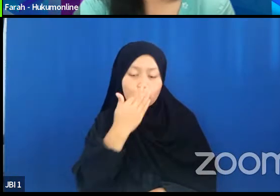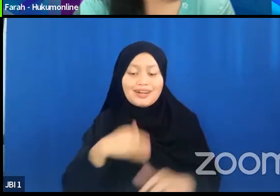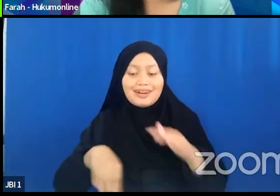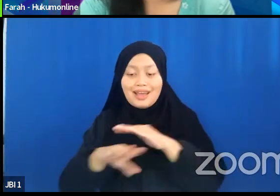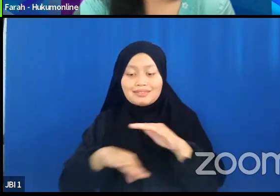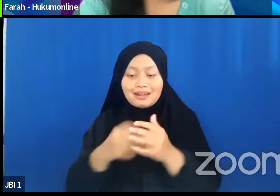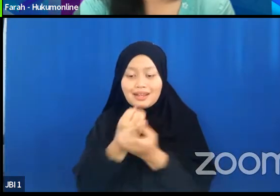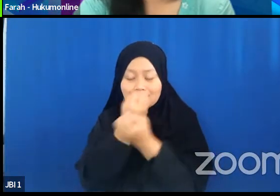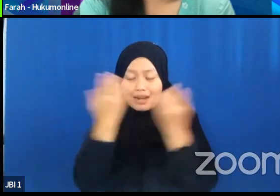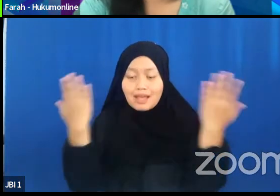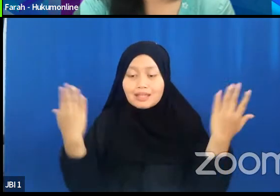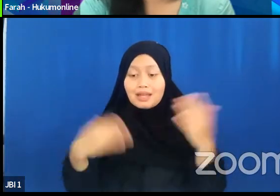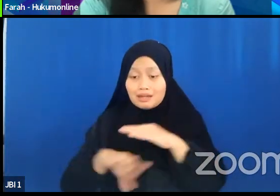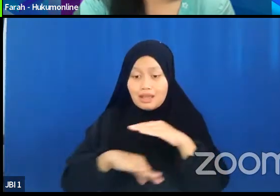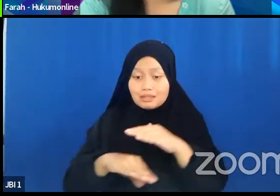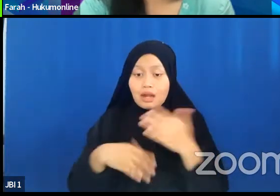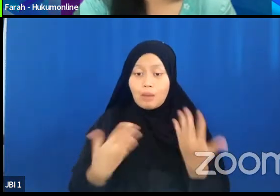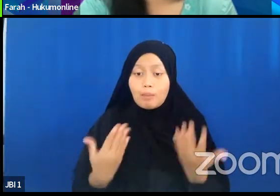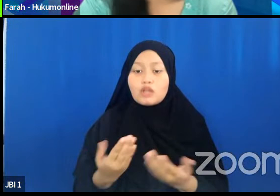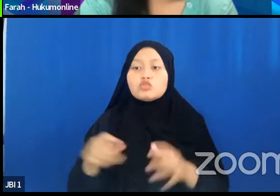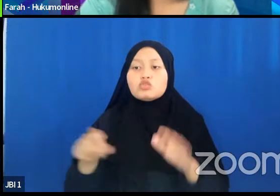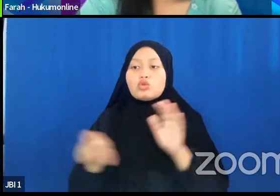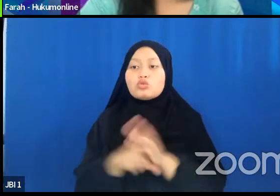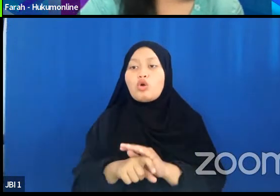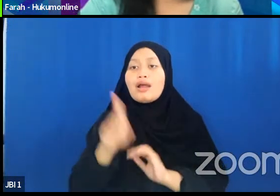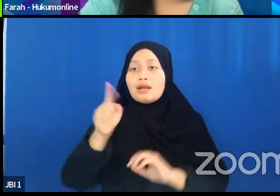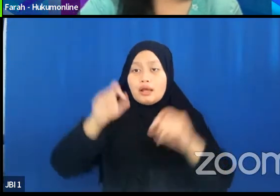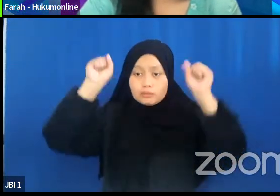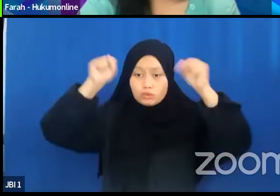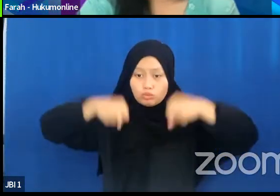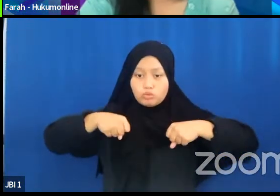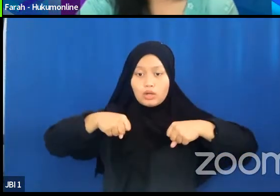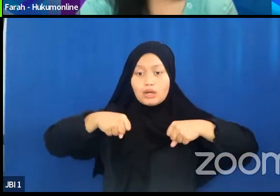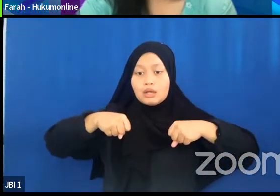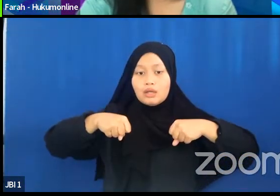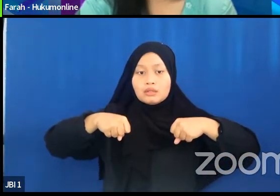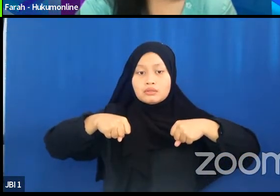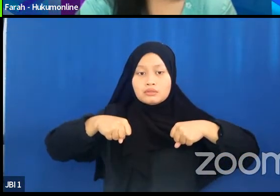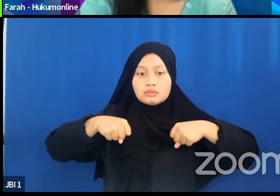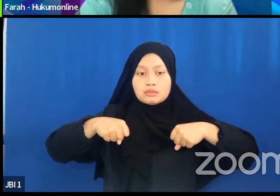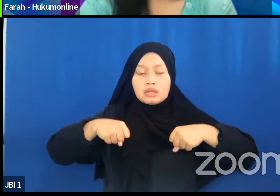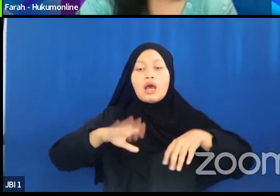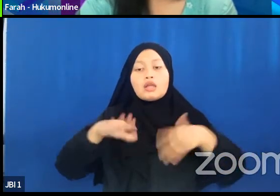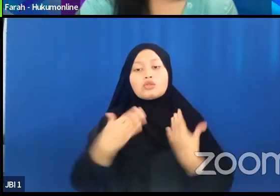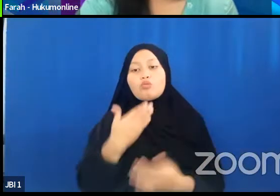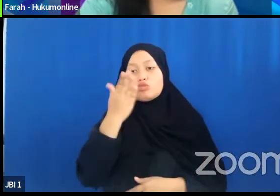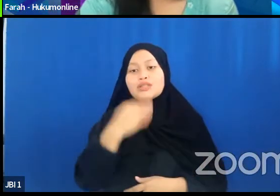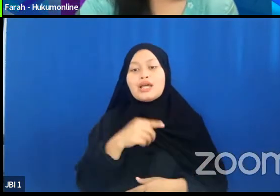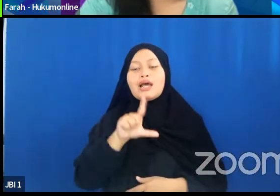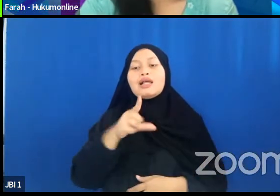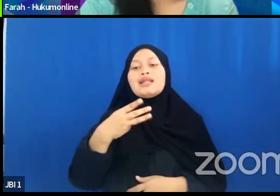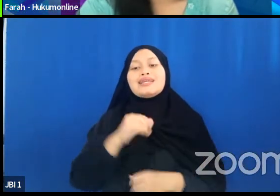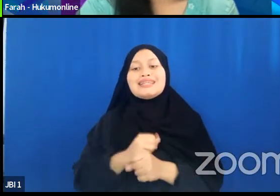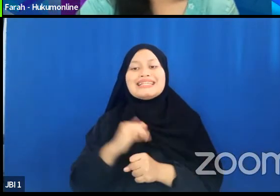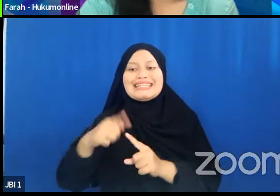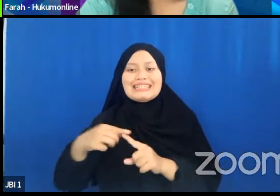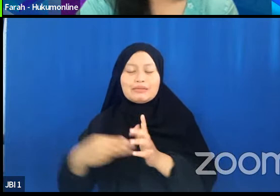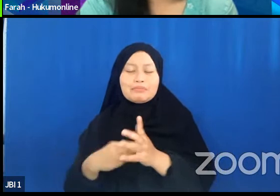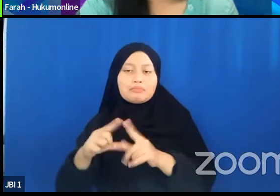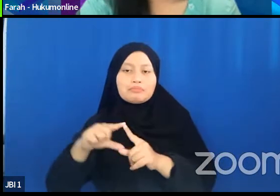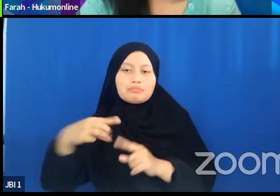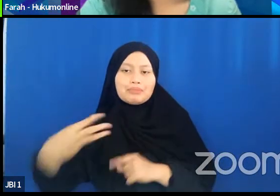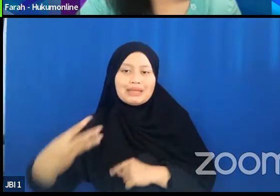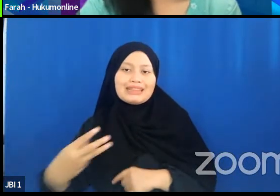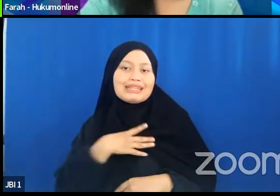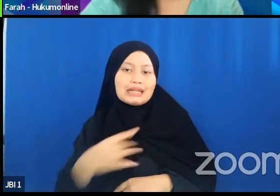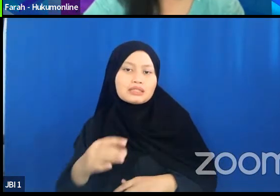dasarnya nanti saya jelaskan misalnya ada consent atau ini legitimate interest atau ini performance of contract tayang lain-lain